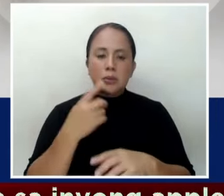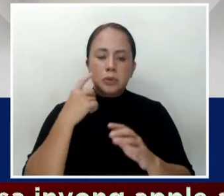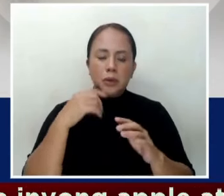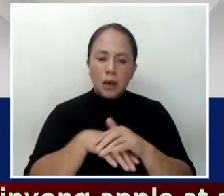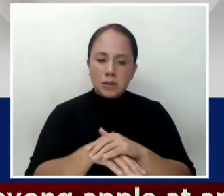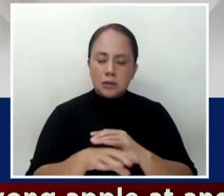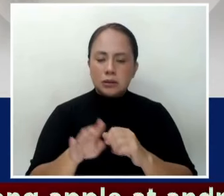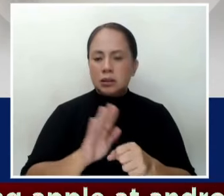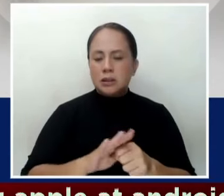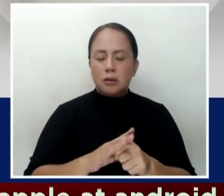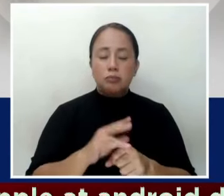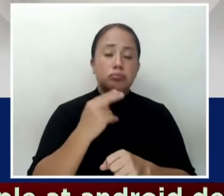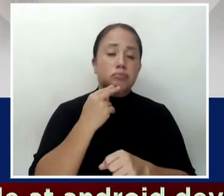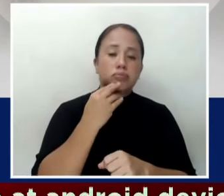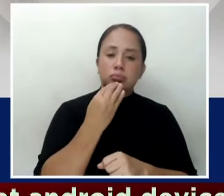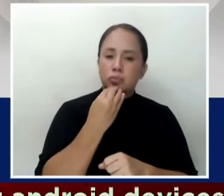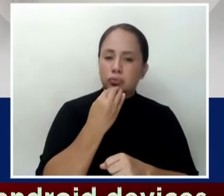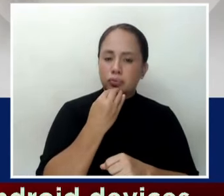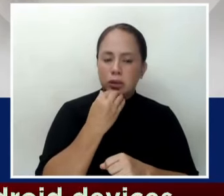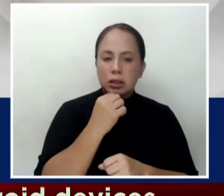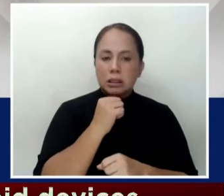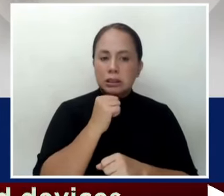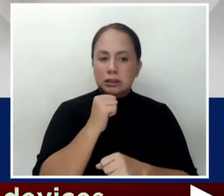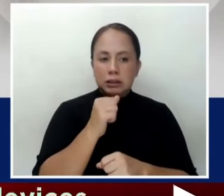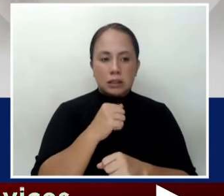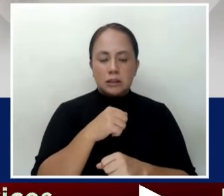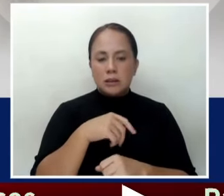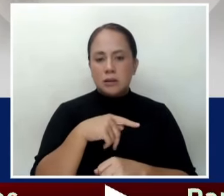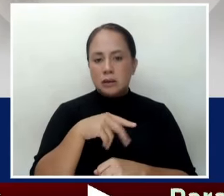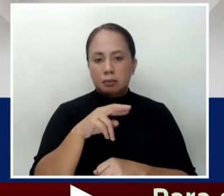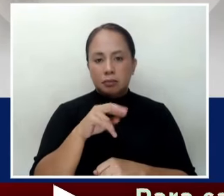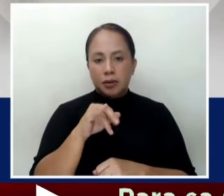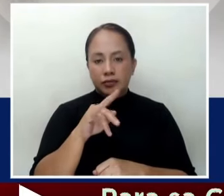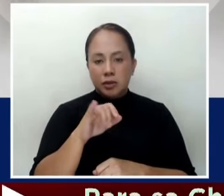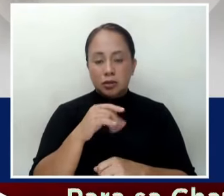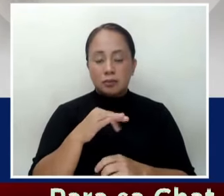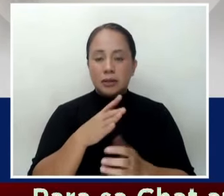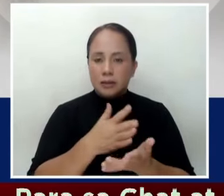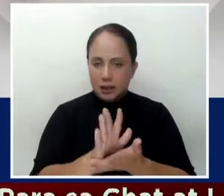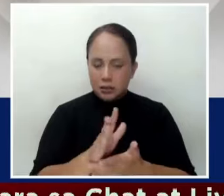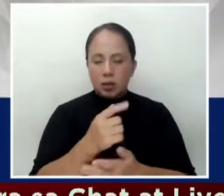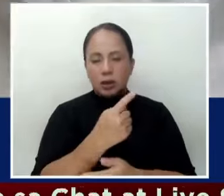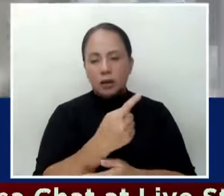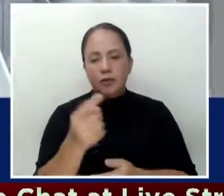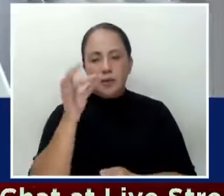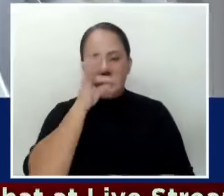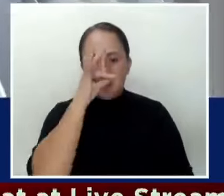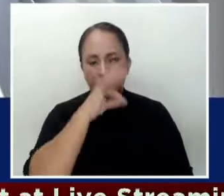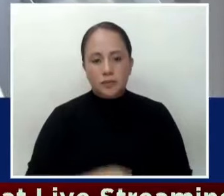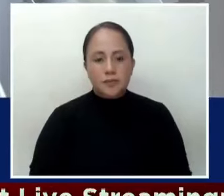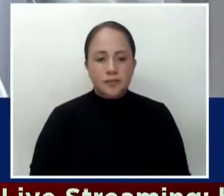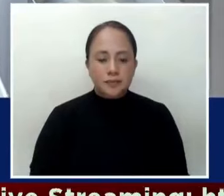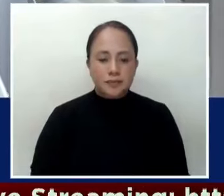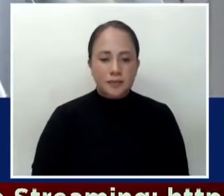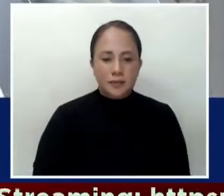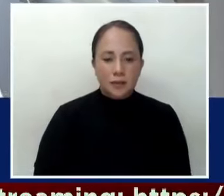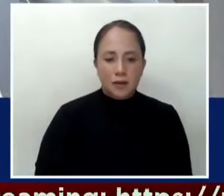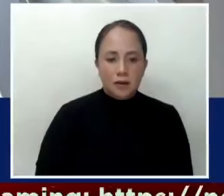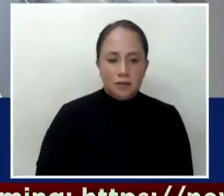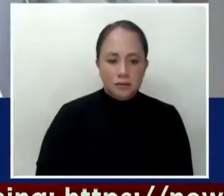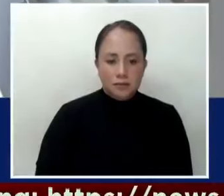at masustansya pagkain ay hindi pribilehiyo, kundi karapatan ng bawat Pilipino. Jervis